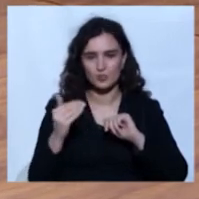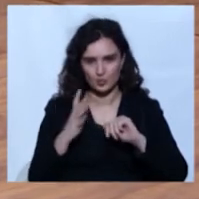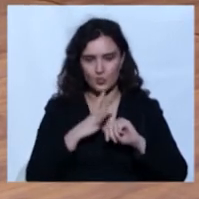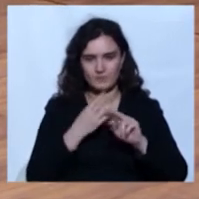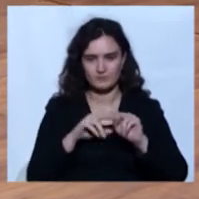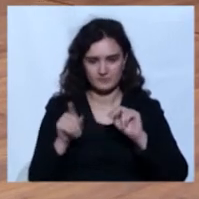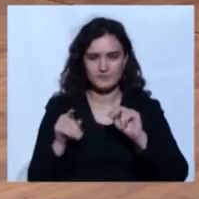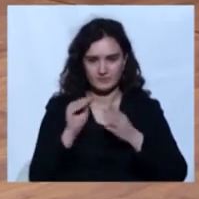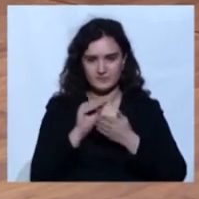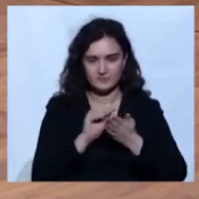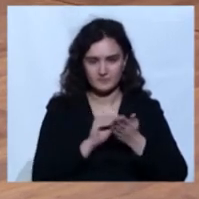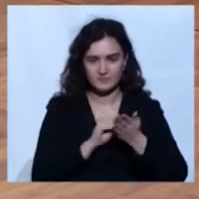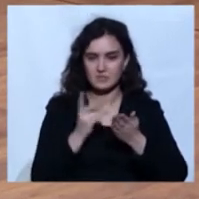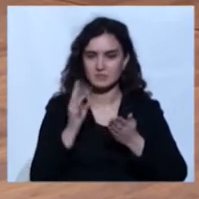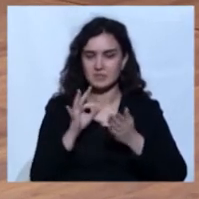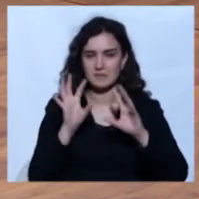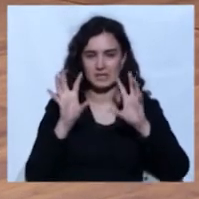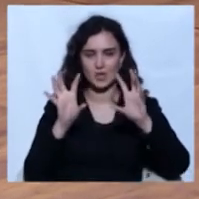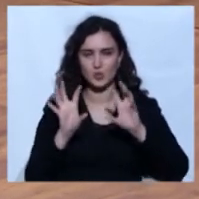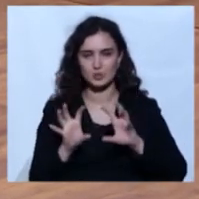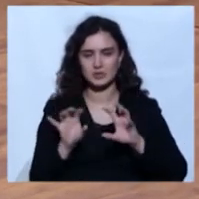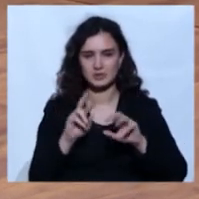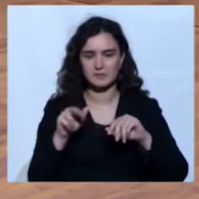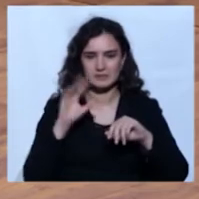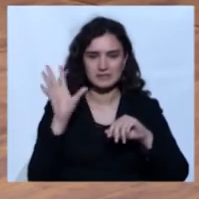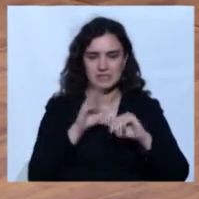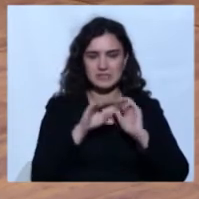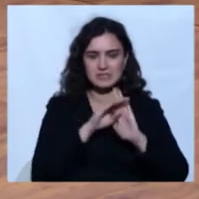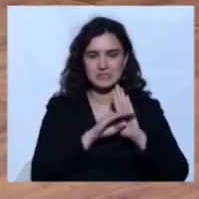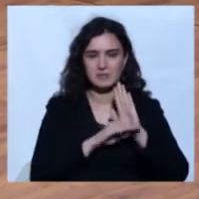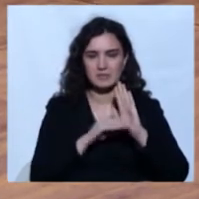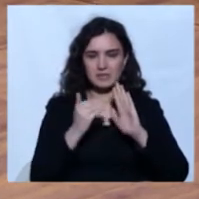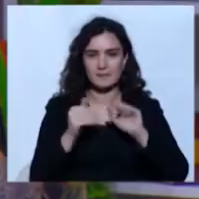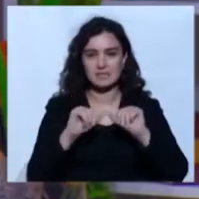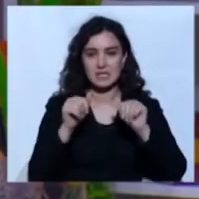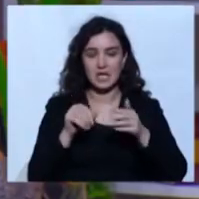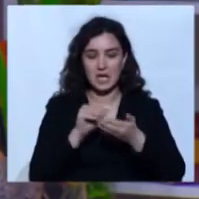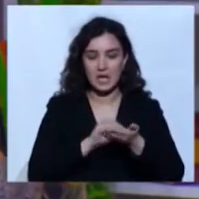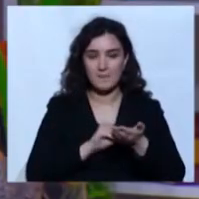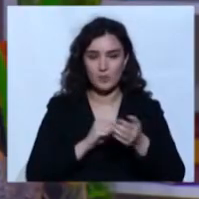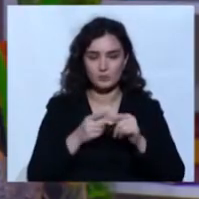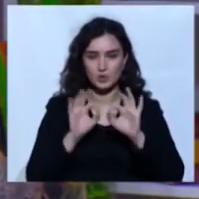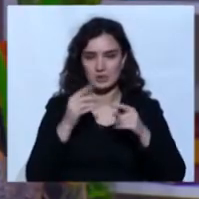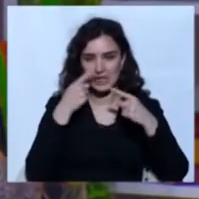ამის ჩანასახები, მაგრამ კანონად და მთელ სისტემად ამის გაფორმება სწორედ